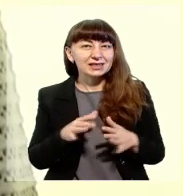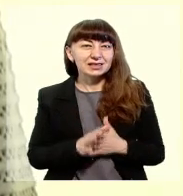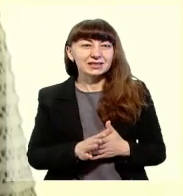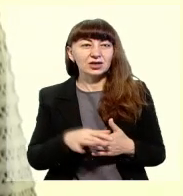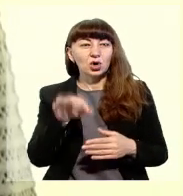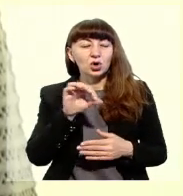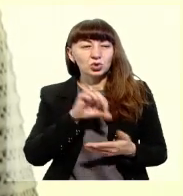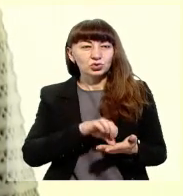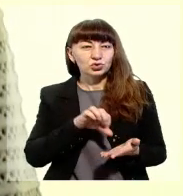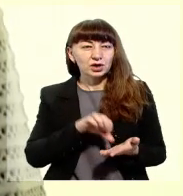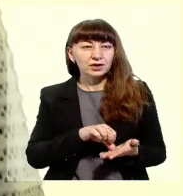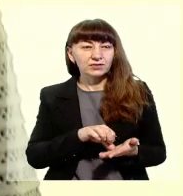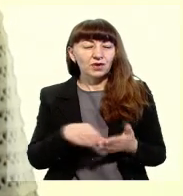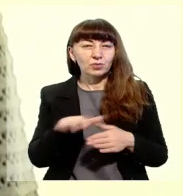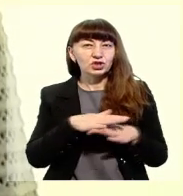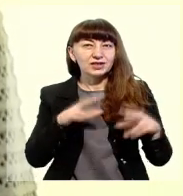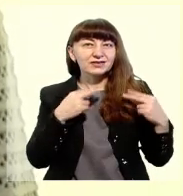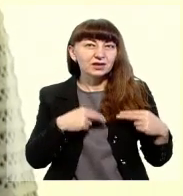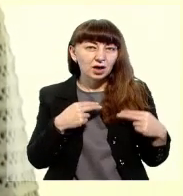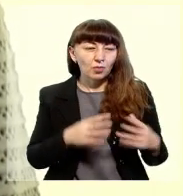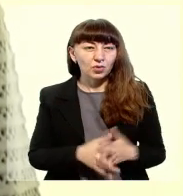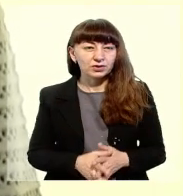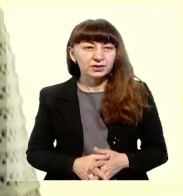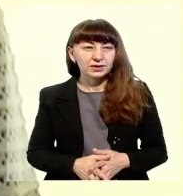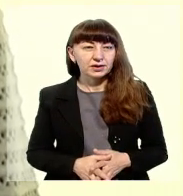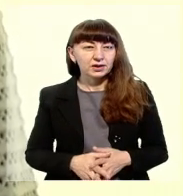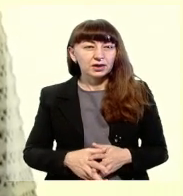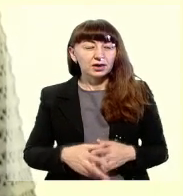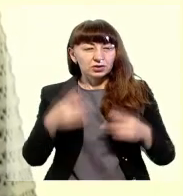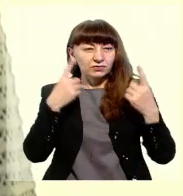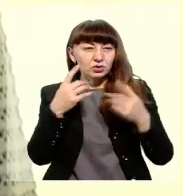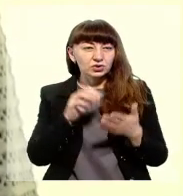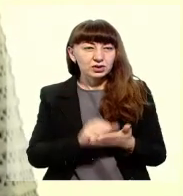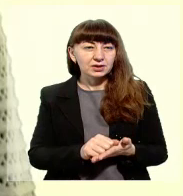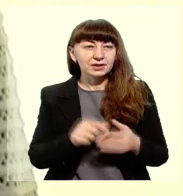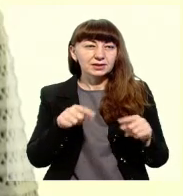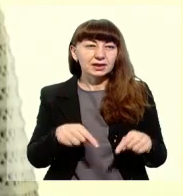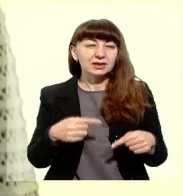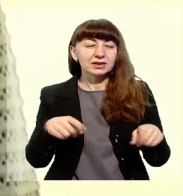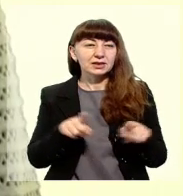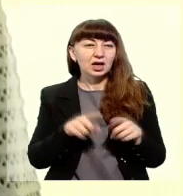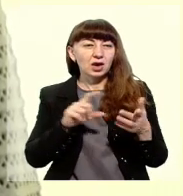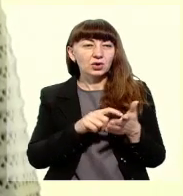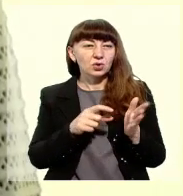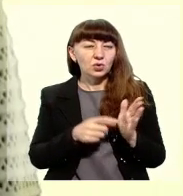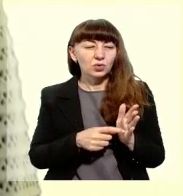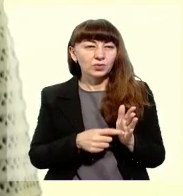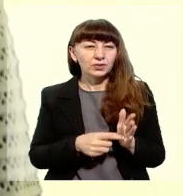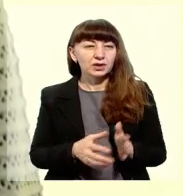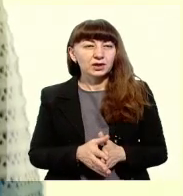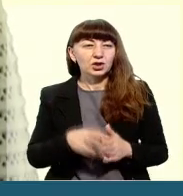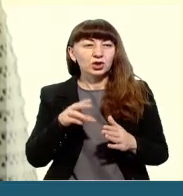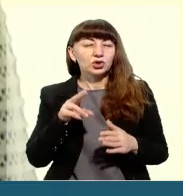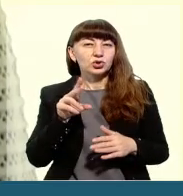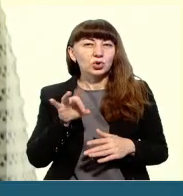Потом участвую в этом, в общественной деятельности нашего. Творчеством занимаюсь. У нас есть такая комната розовая, где